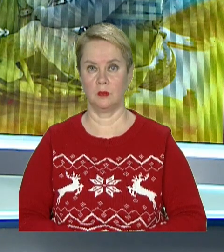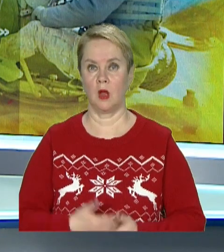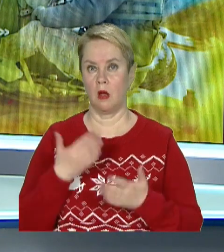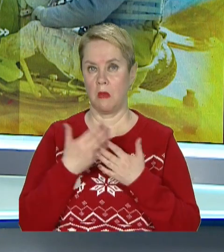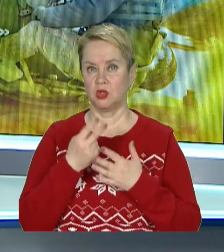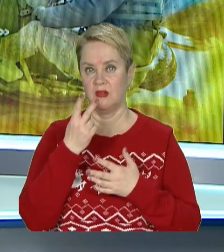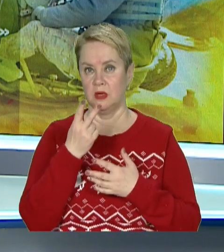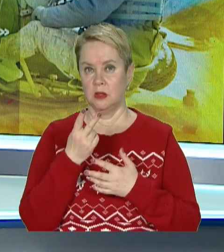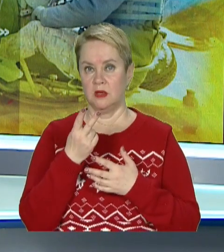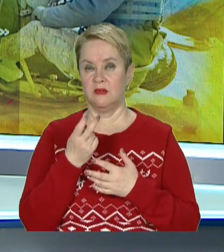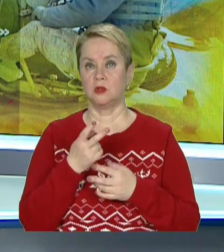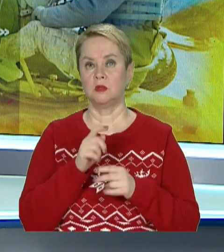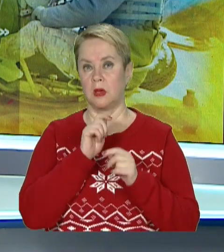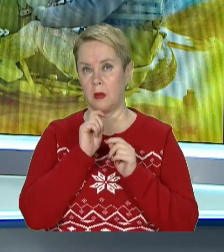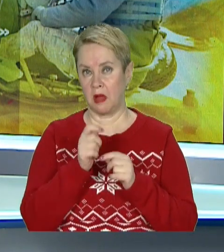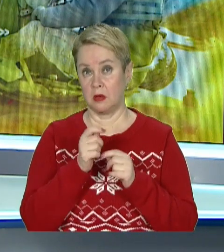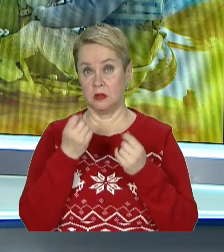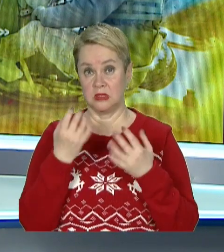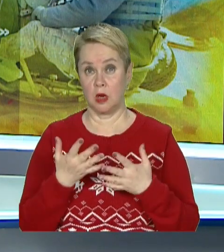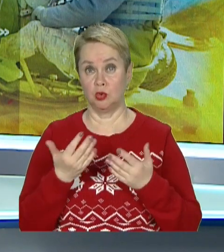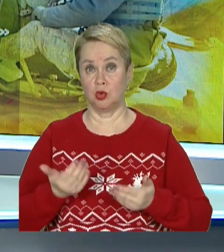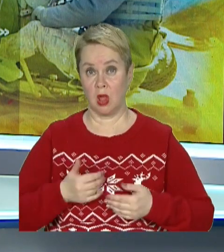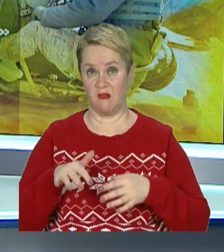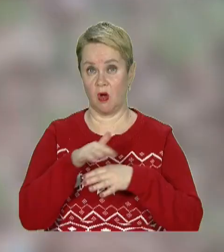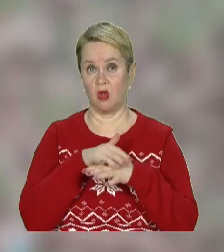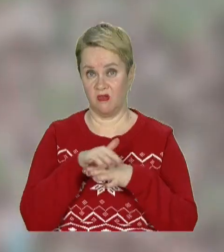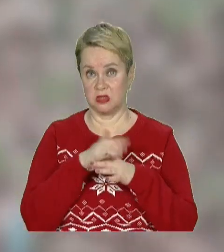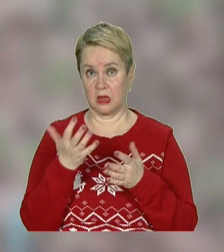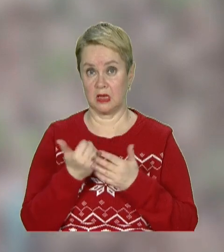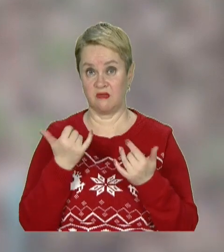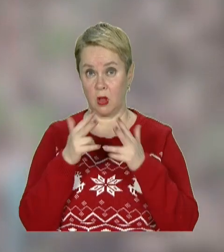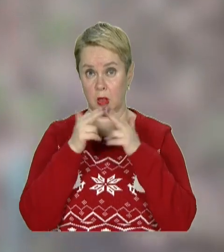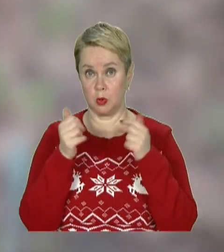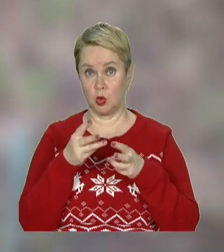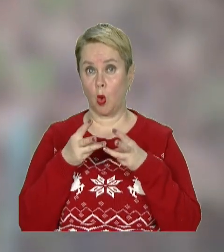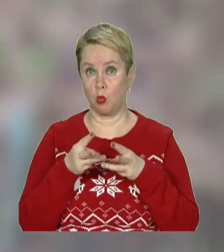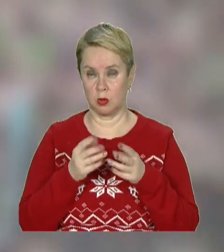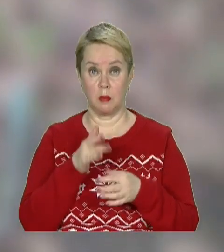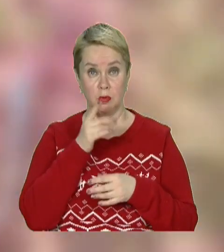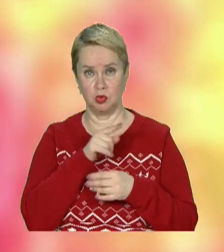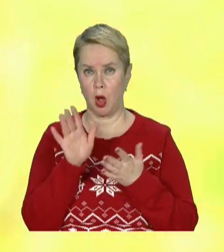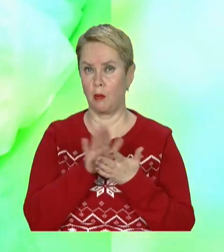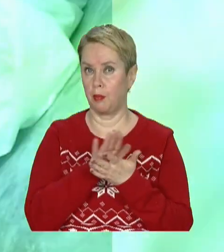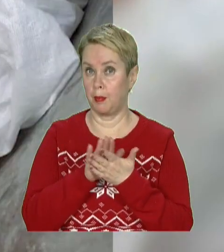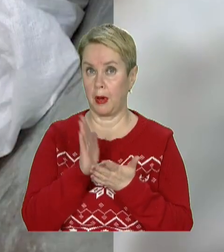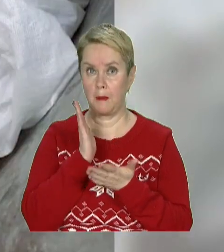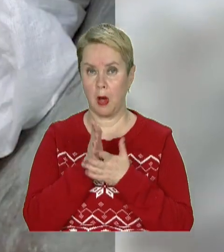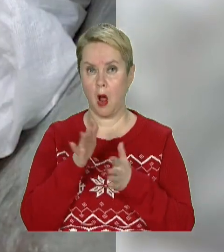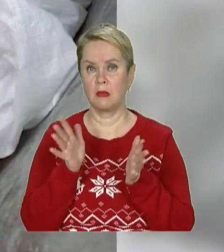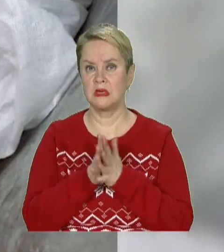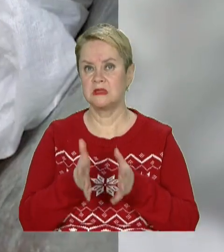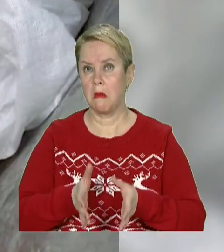Майже 200 смертельних подарунків просто серед житлового двору знайшли сьогодні дніпровські комунальники. Під час прибирання прямо у